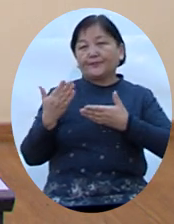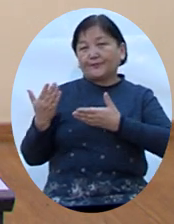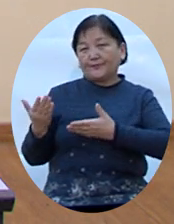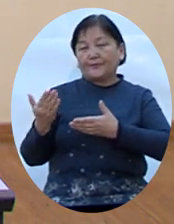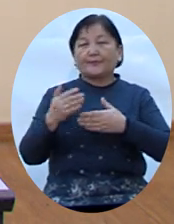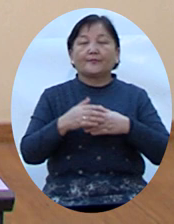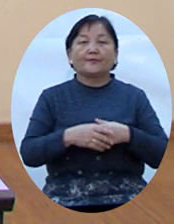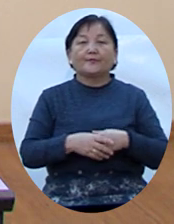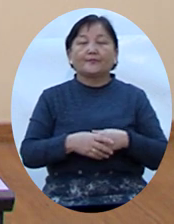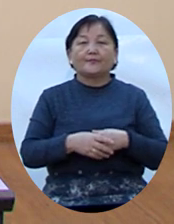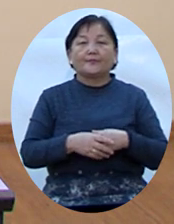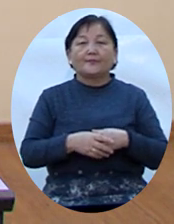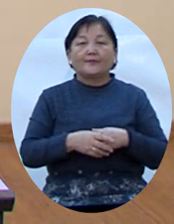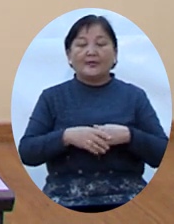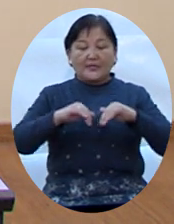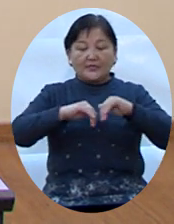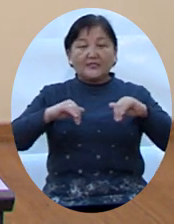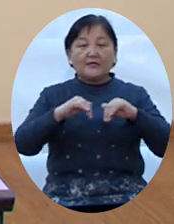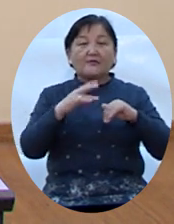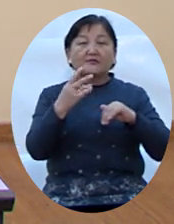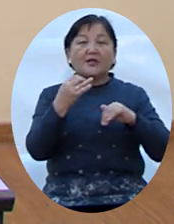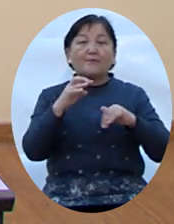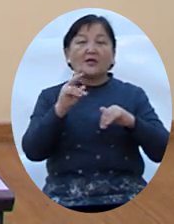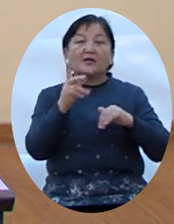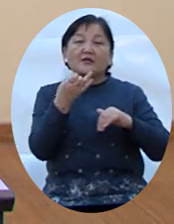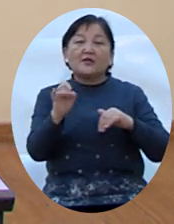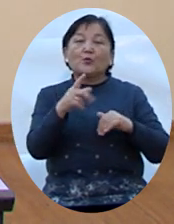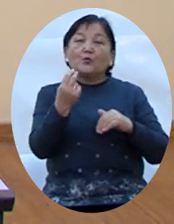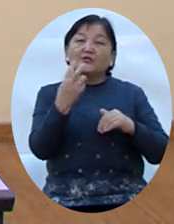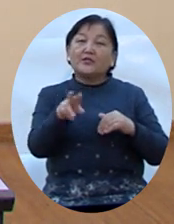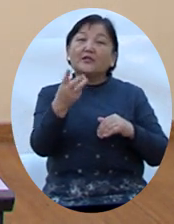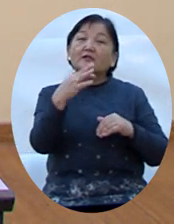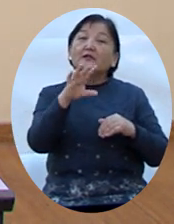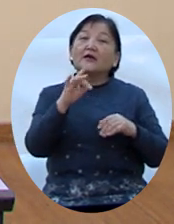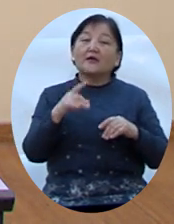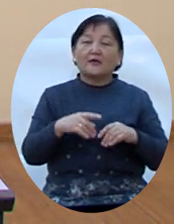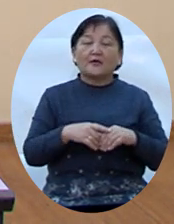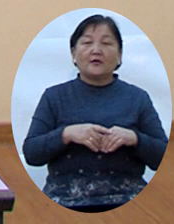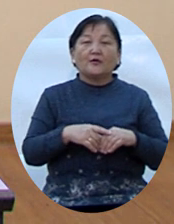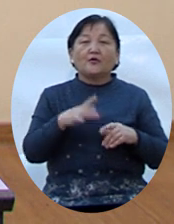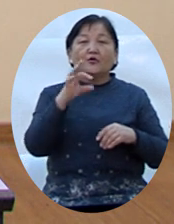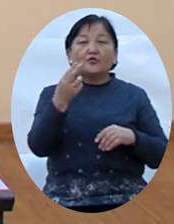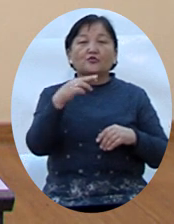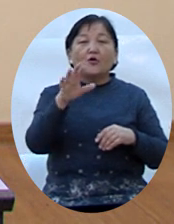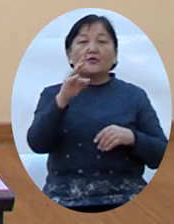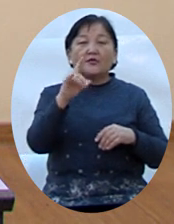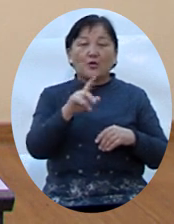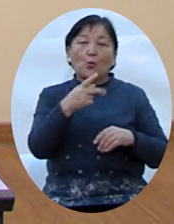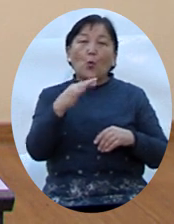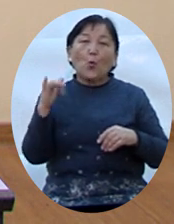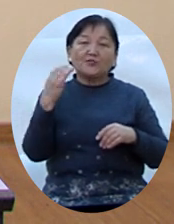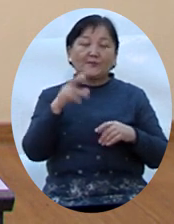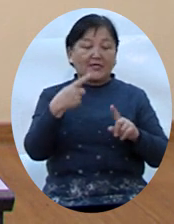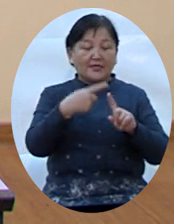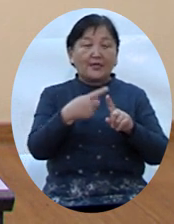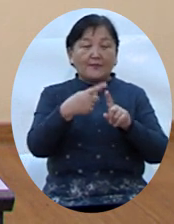За тэгэхээр тасалж авсан лимбигний хүчил дээрээ хүнсний содын уусмалаа багш нурдчлаад бэлтгэж тасаад авчихсан байгаа. Тэгэхээр лимбигний хүчил